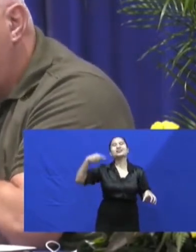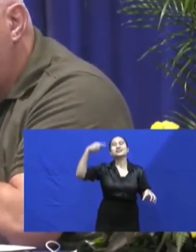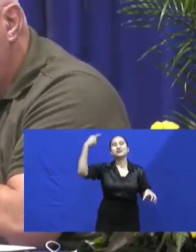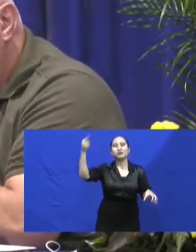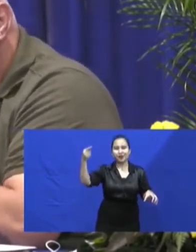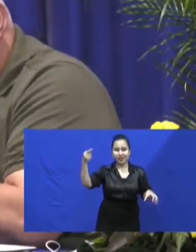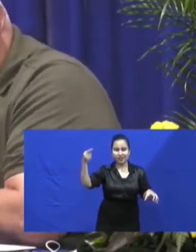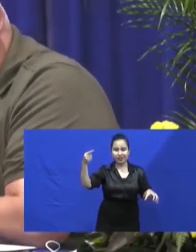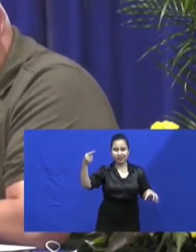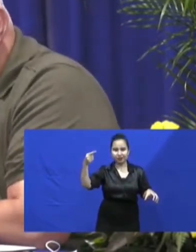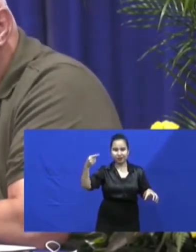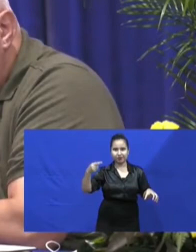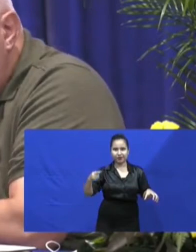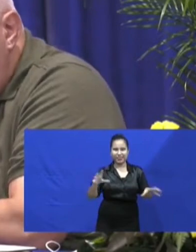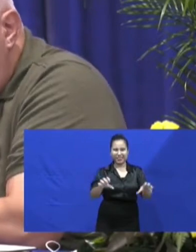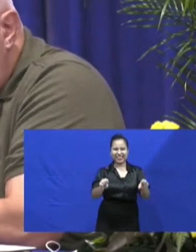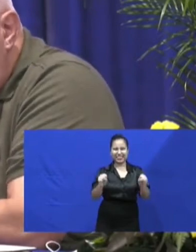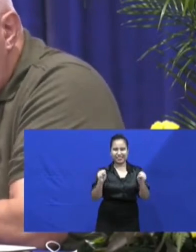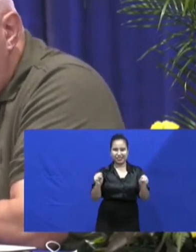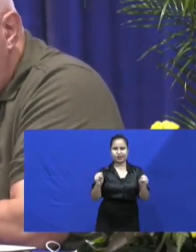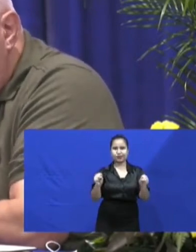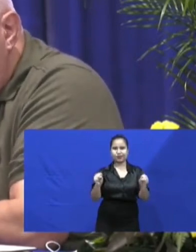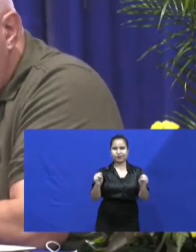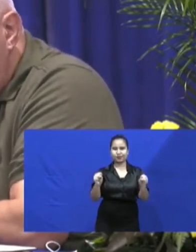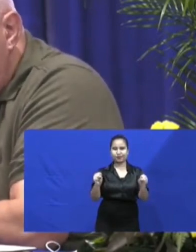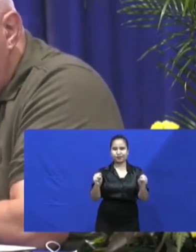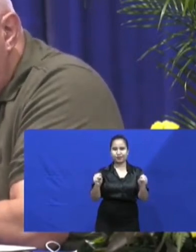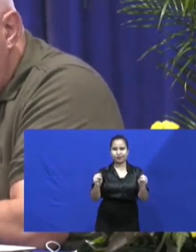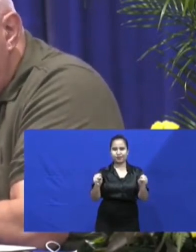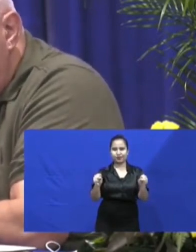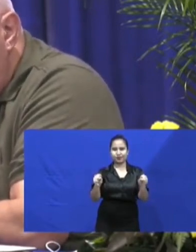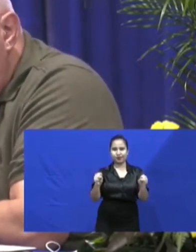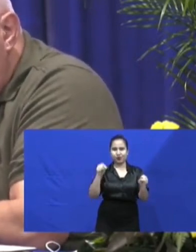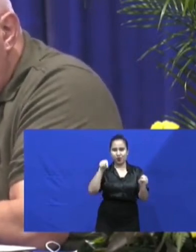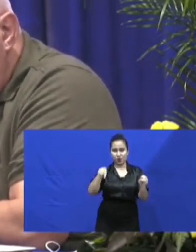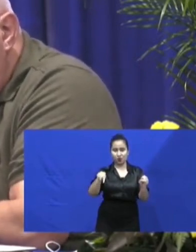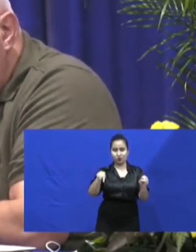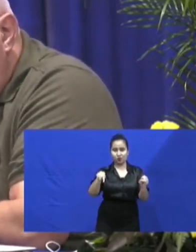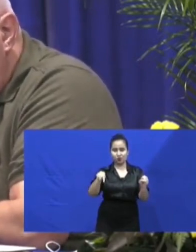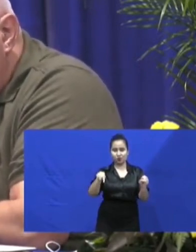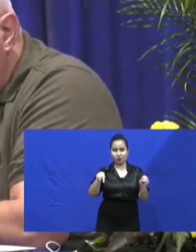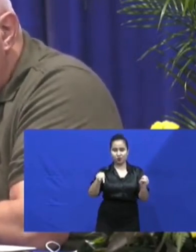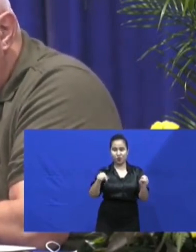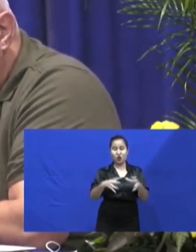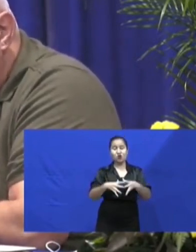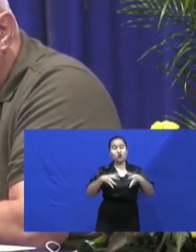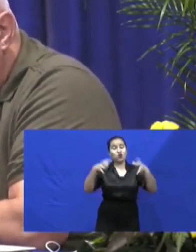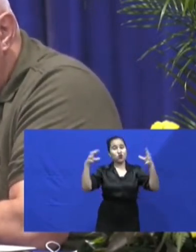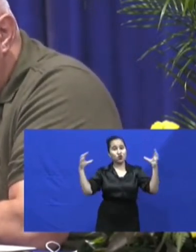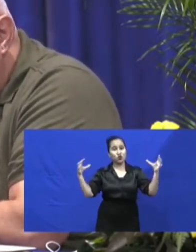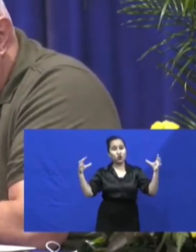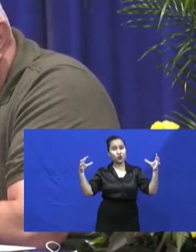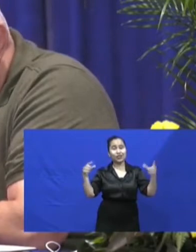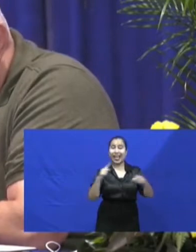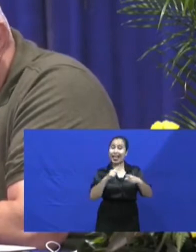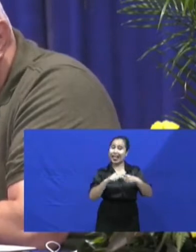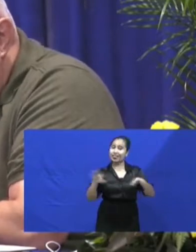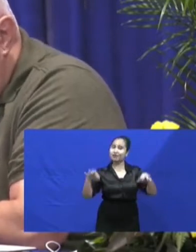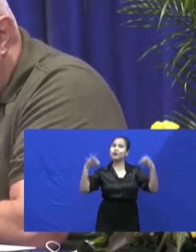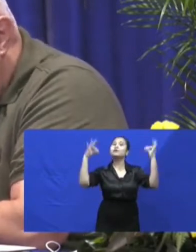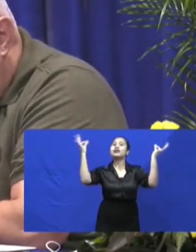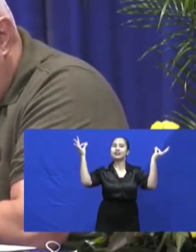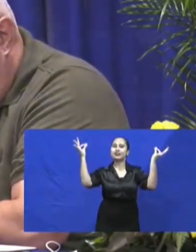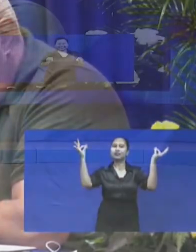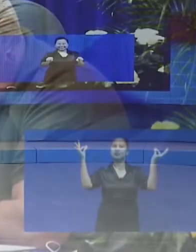Hij zegt dat de autoriteiten op de hoogte zijn dat mensen in het westen nog de oversteek doen. Sleingaart zegt dat er